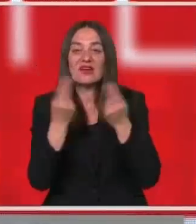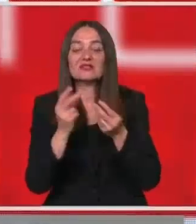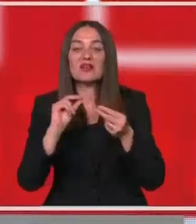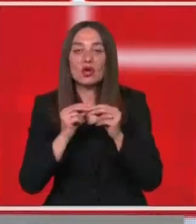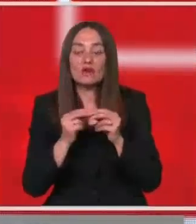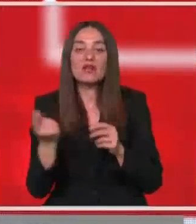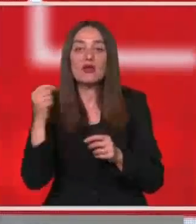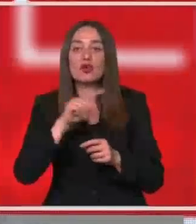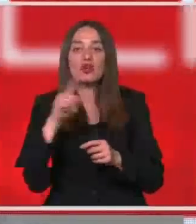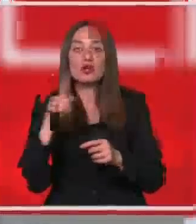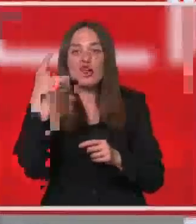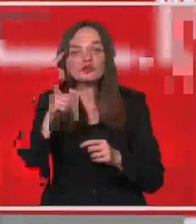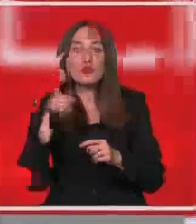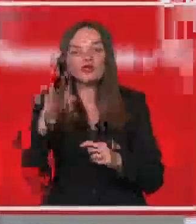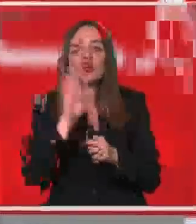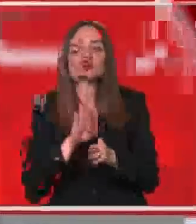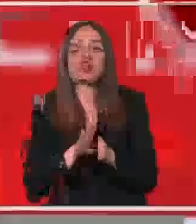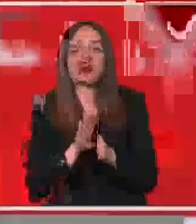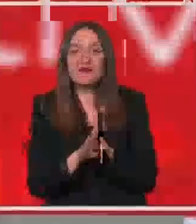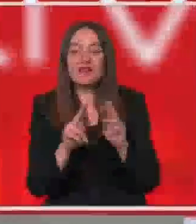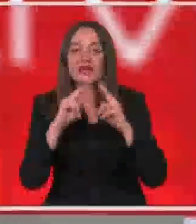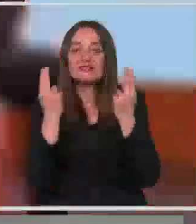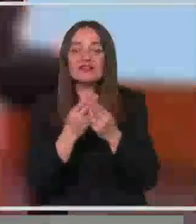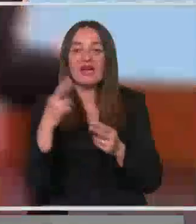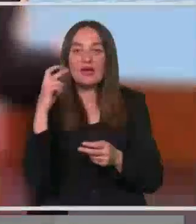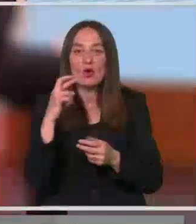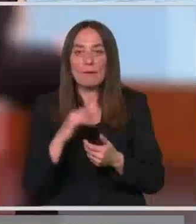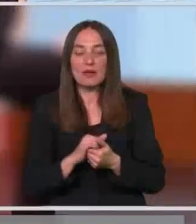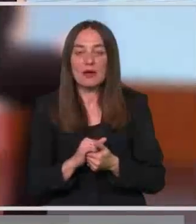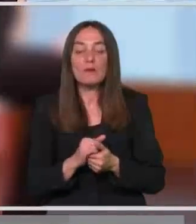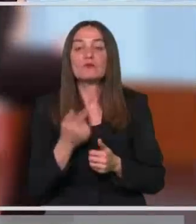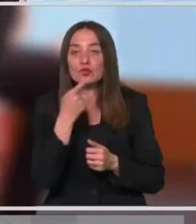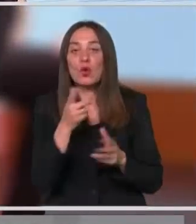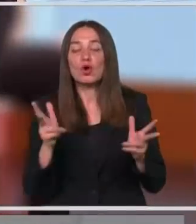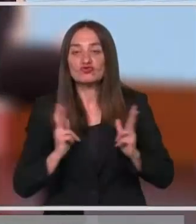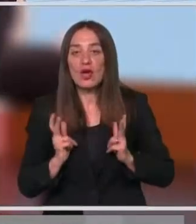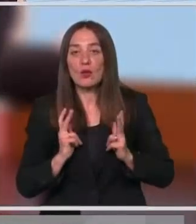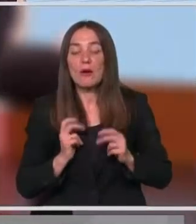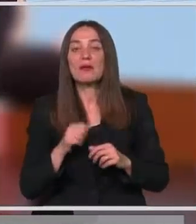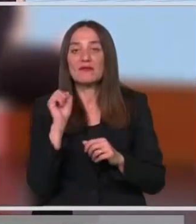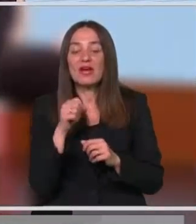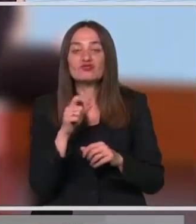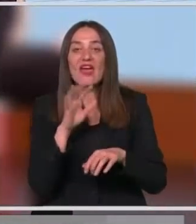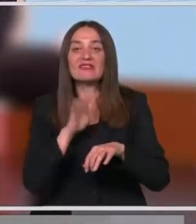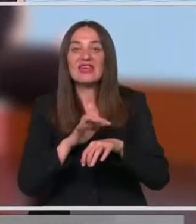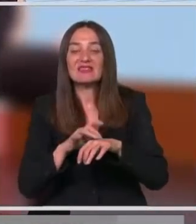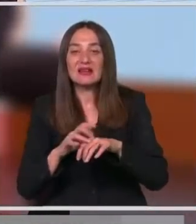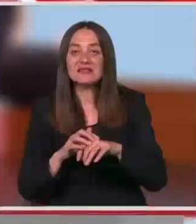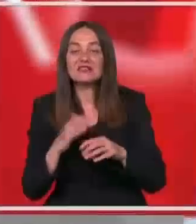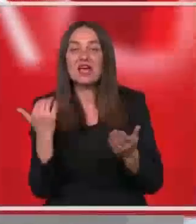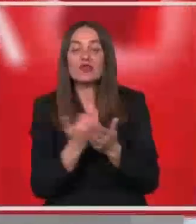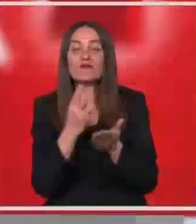trgovine, došlo je do značajnog usporavanja svetske ekonomije. Pa tu očekujem da će digitalizacija,